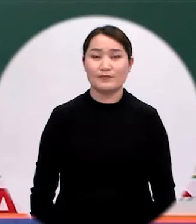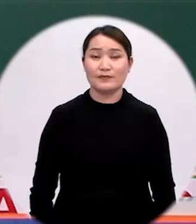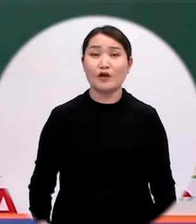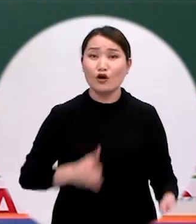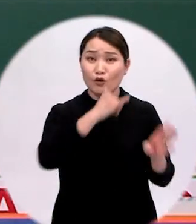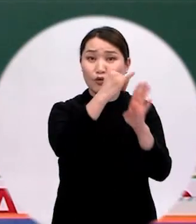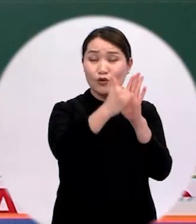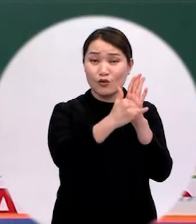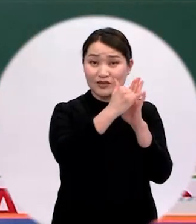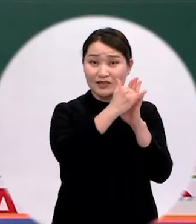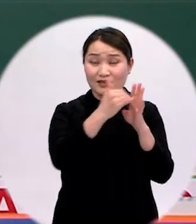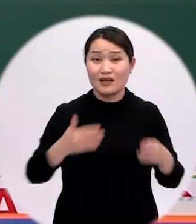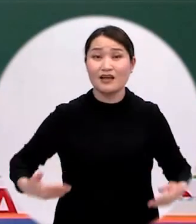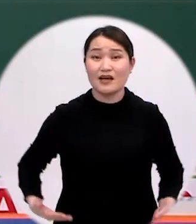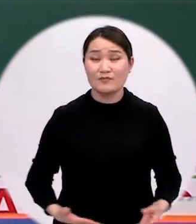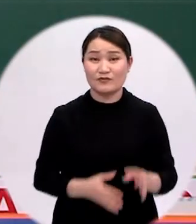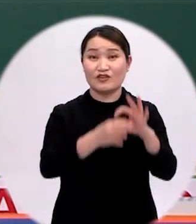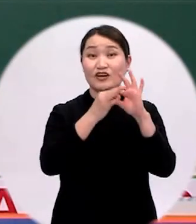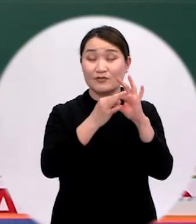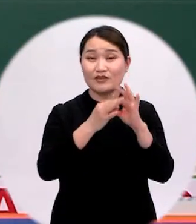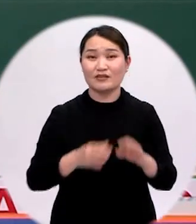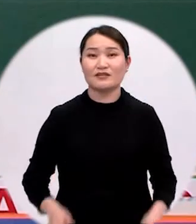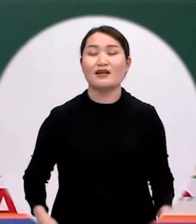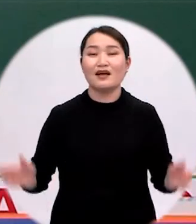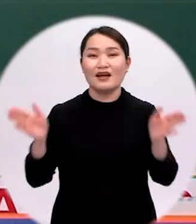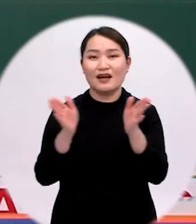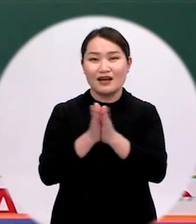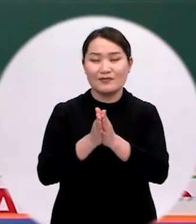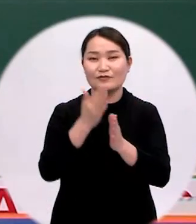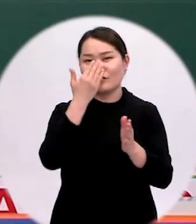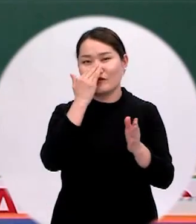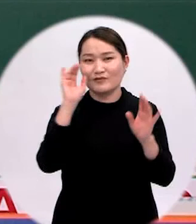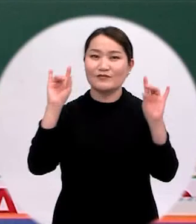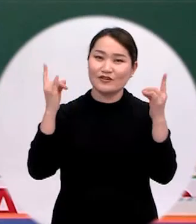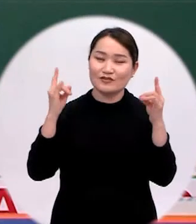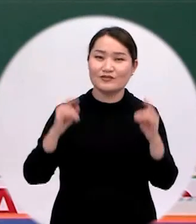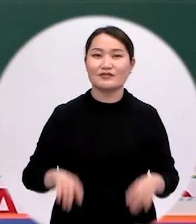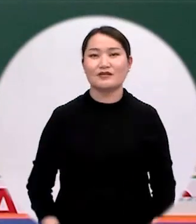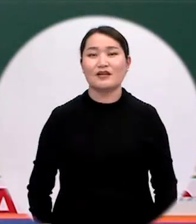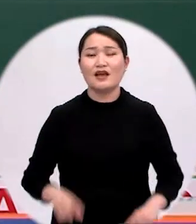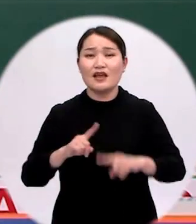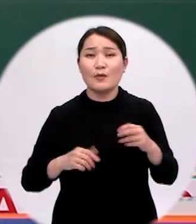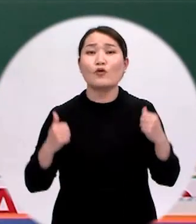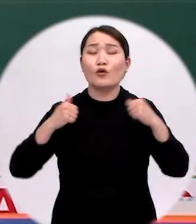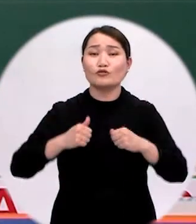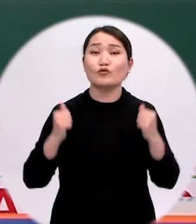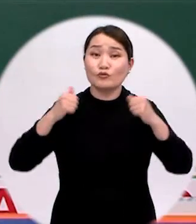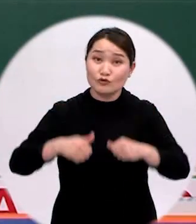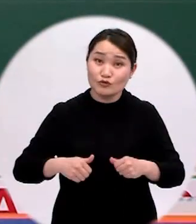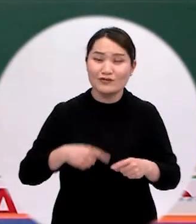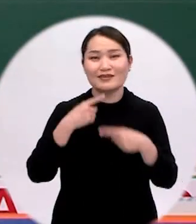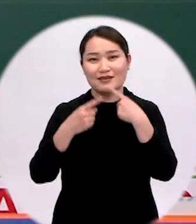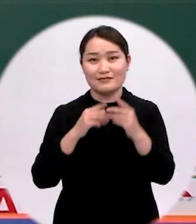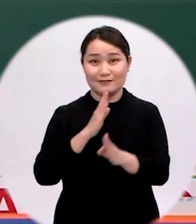бидний амьдралд хэрхэн нөлөөлдөг вэ? Тогломоо хэрхэн сонгож тоглодог вэ? хувцаг хэрхэн сонгож өмсдөг